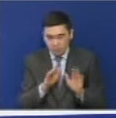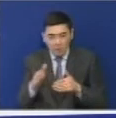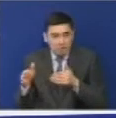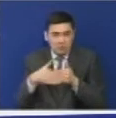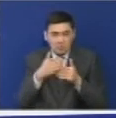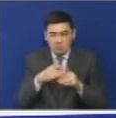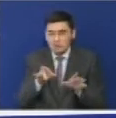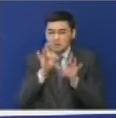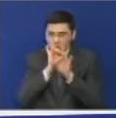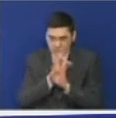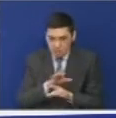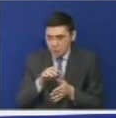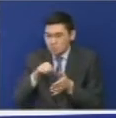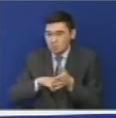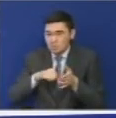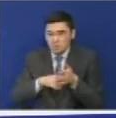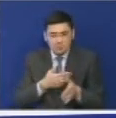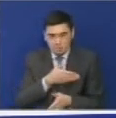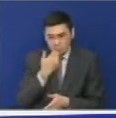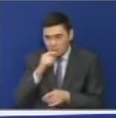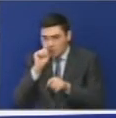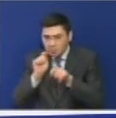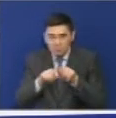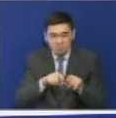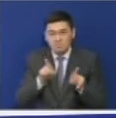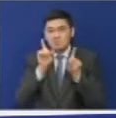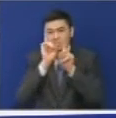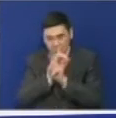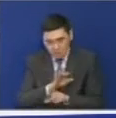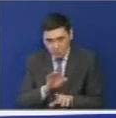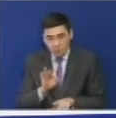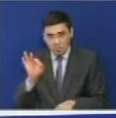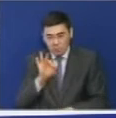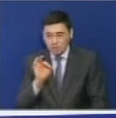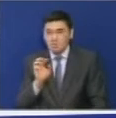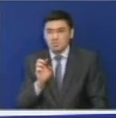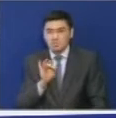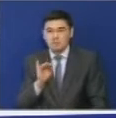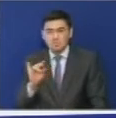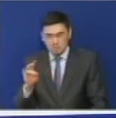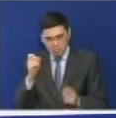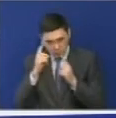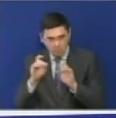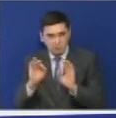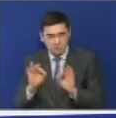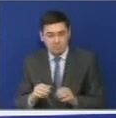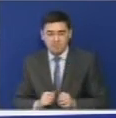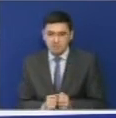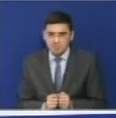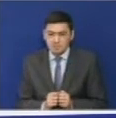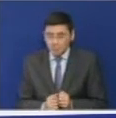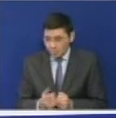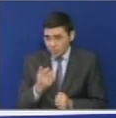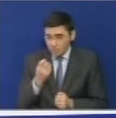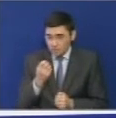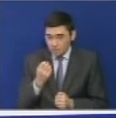тартылмайды. Оған негіз жоқ, біз ешкімді тексермейміз. Себебі бұл әлеуметке бағытталған төлем, деді министр. Біржан Нұрымбетов